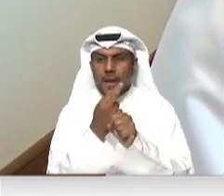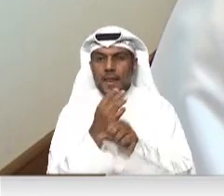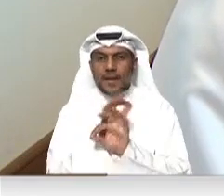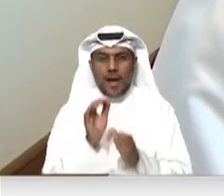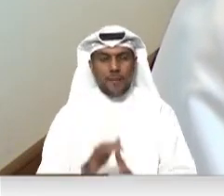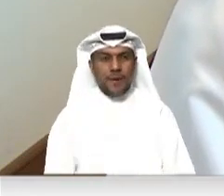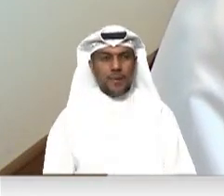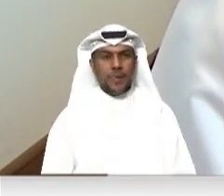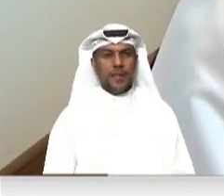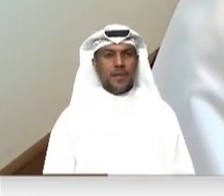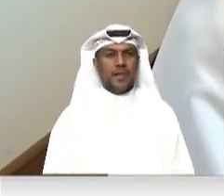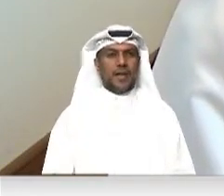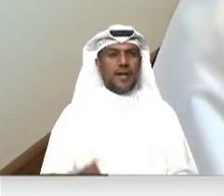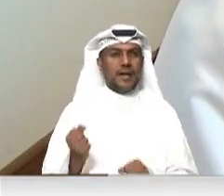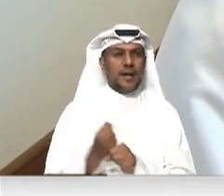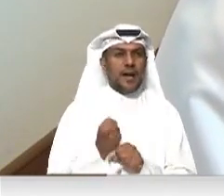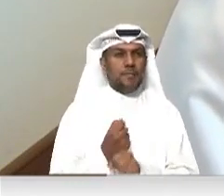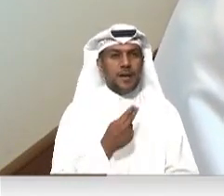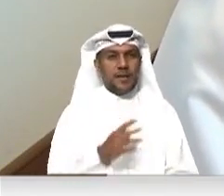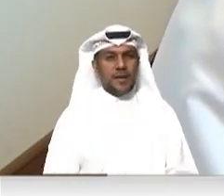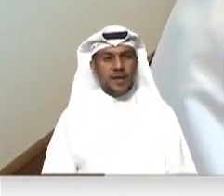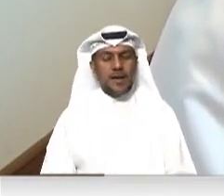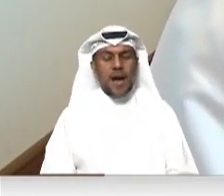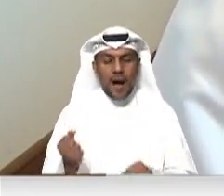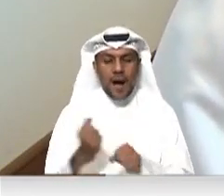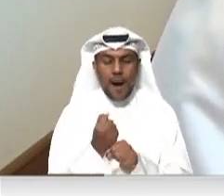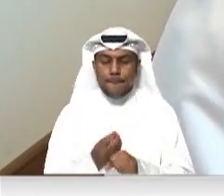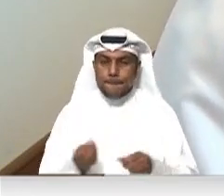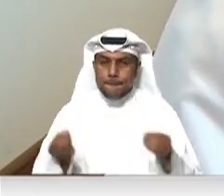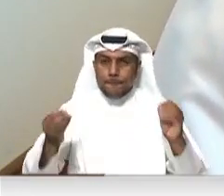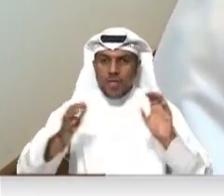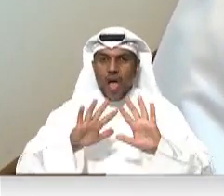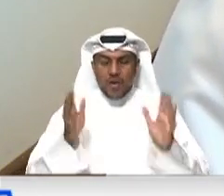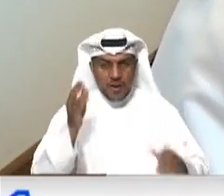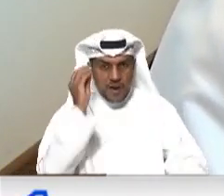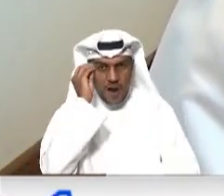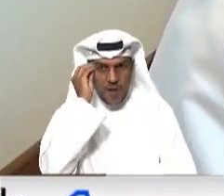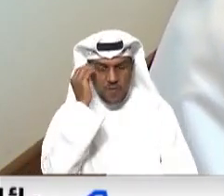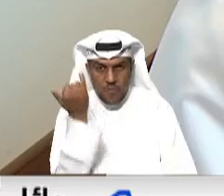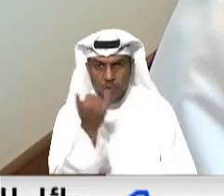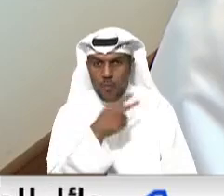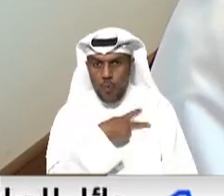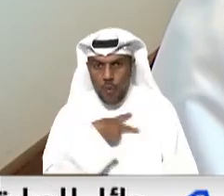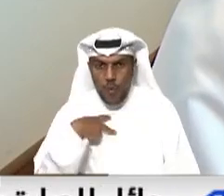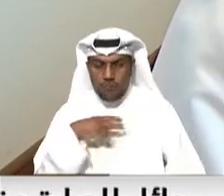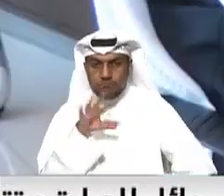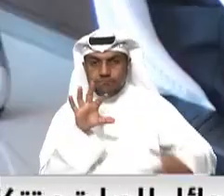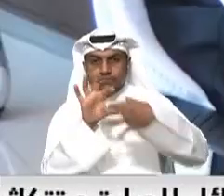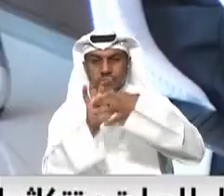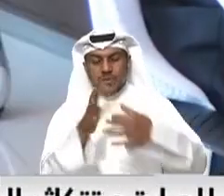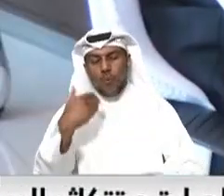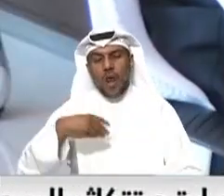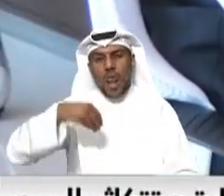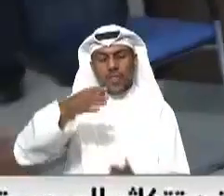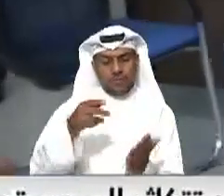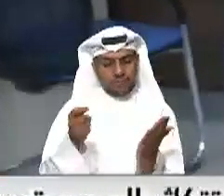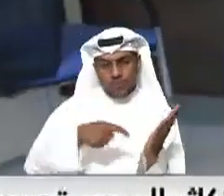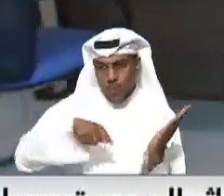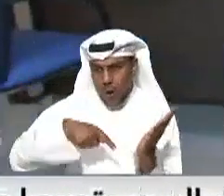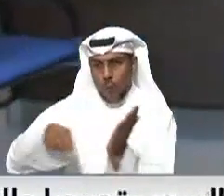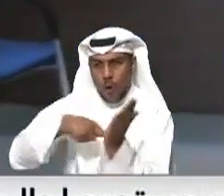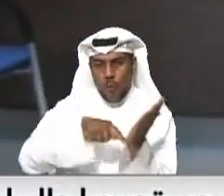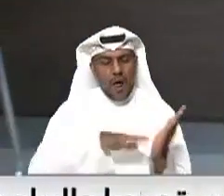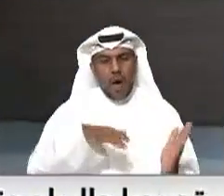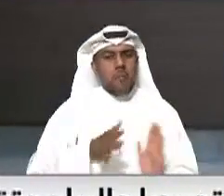خصوصا بعد قرار مجلس الوزراء سنة 2017 اللي منع أي مراسلة بين جهة حكومية وأخرى أن يكون يدوي. ويهدف المشروع